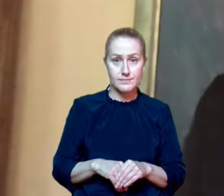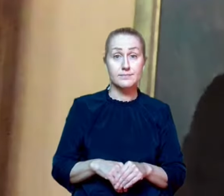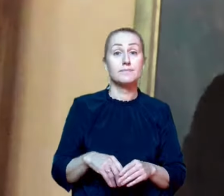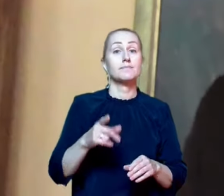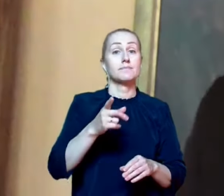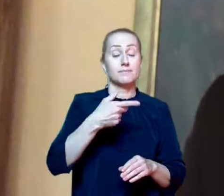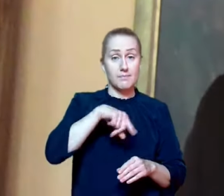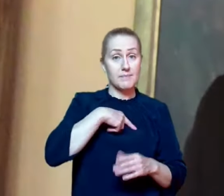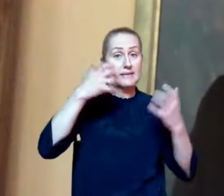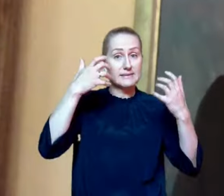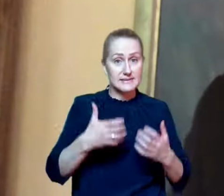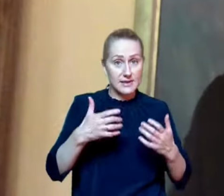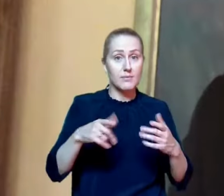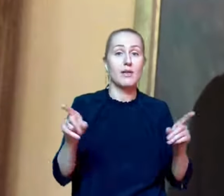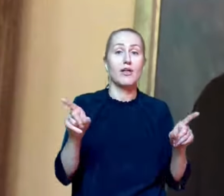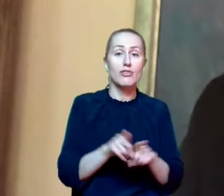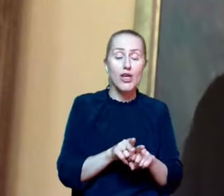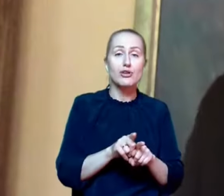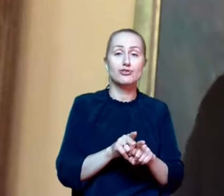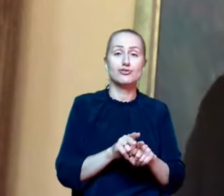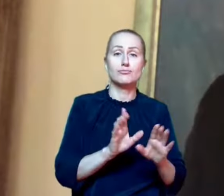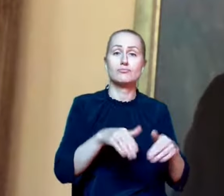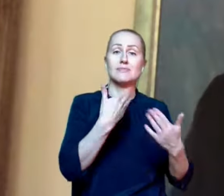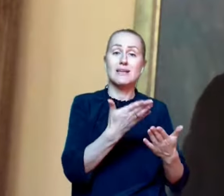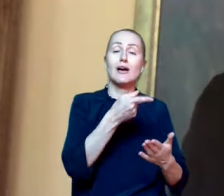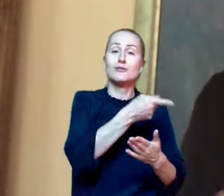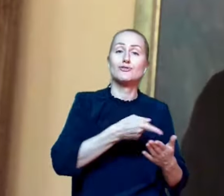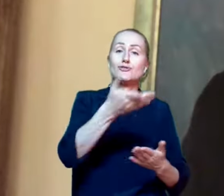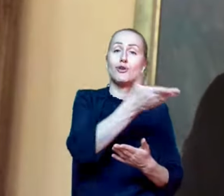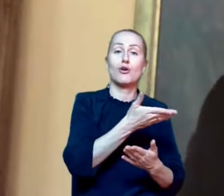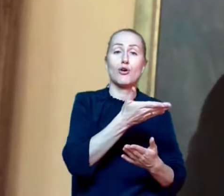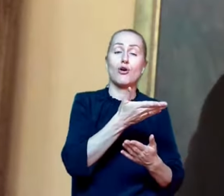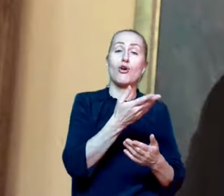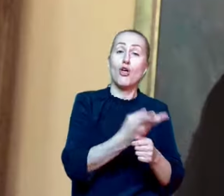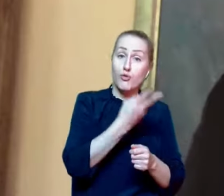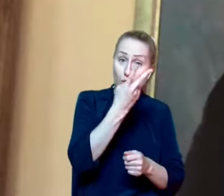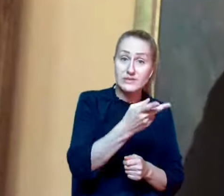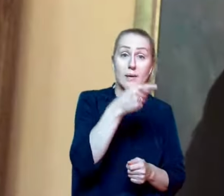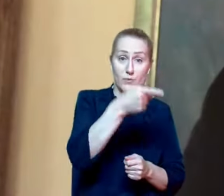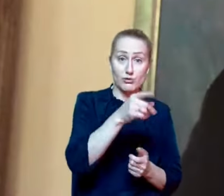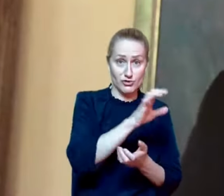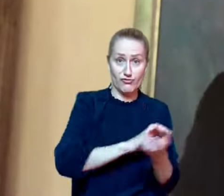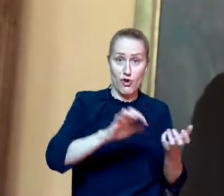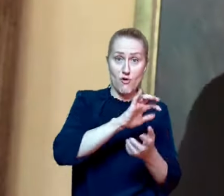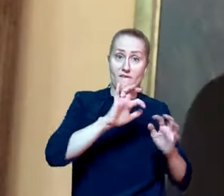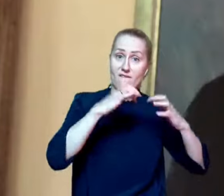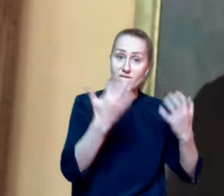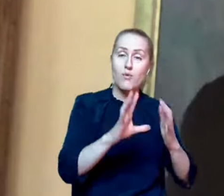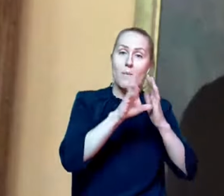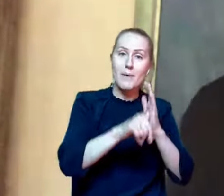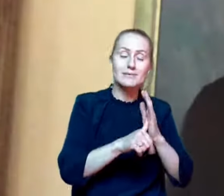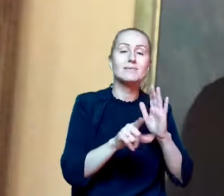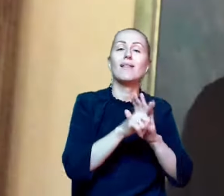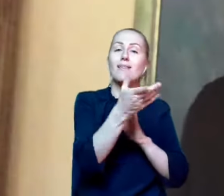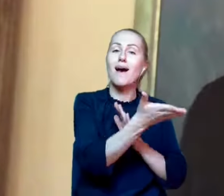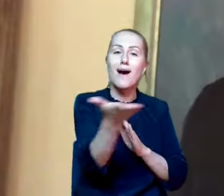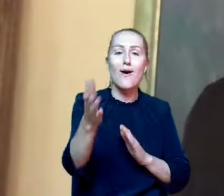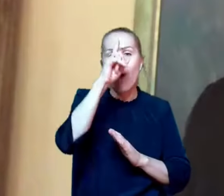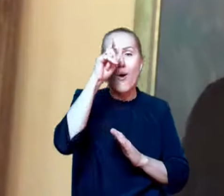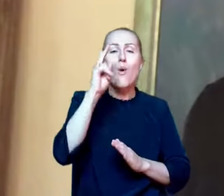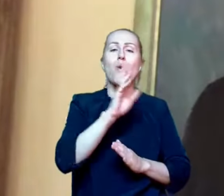Chcemy również zapewnić dostępność do Światowego Forum Miejskiego dla osób z